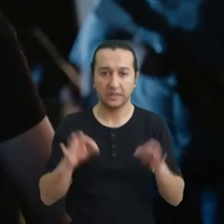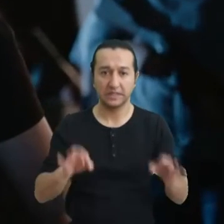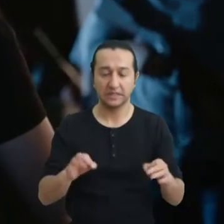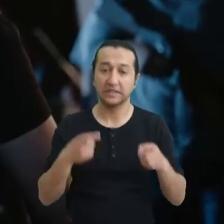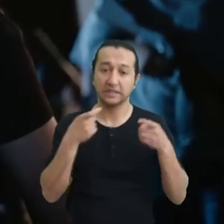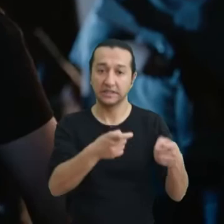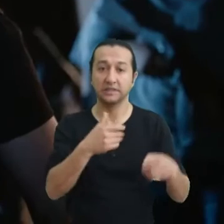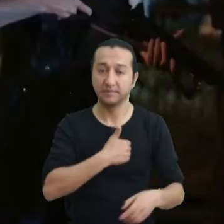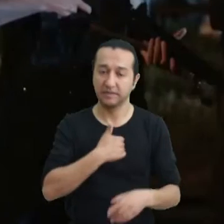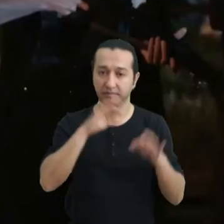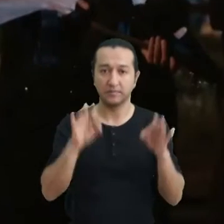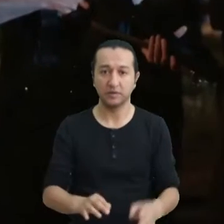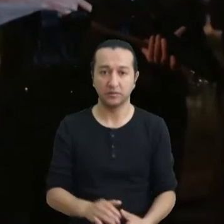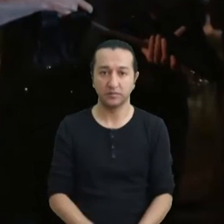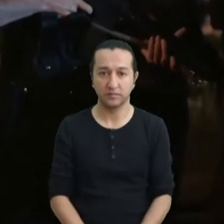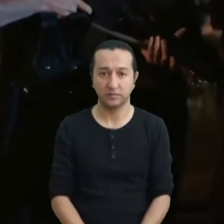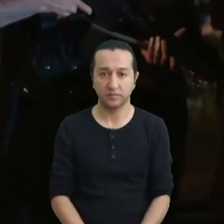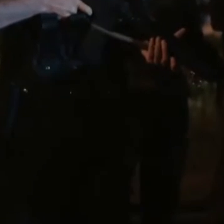Şimdi saldırı sırası bizde.